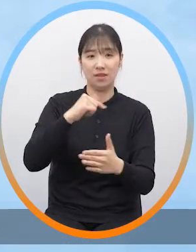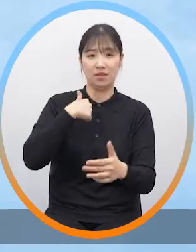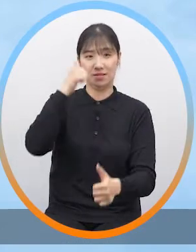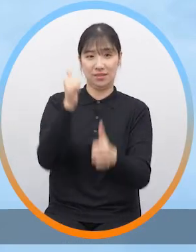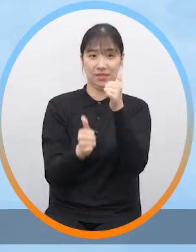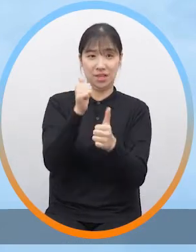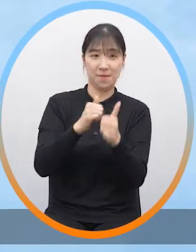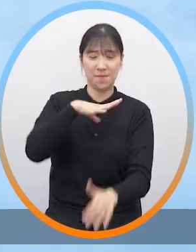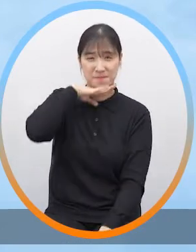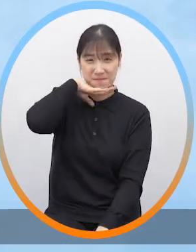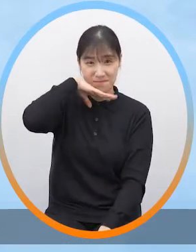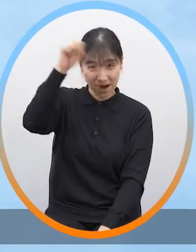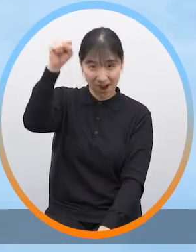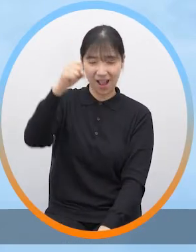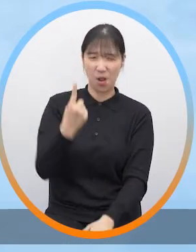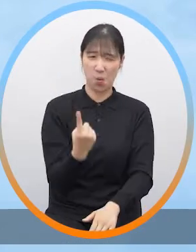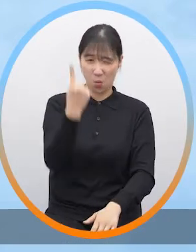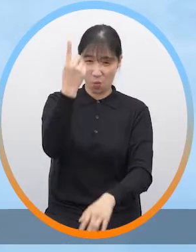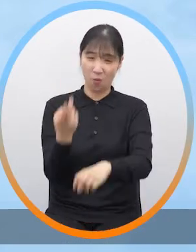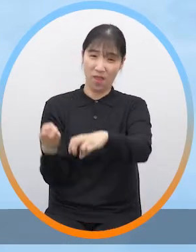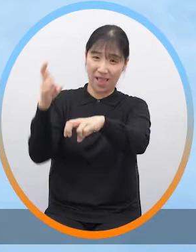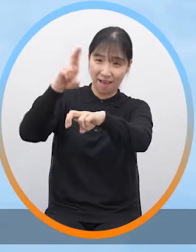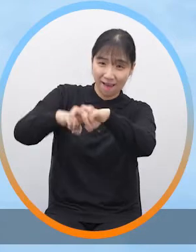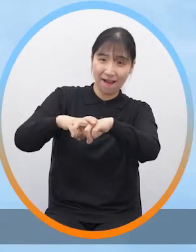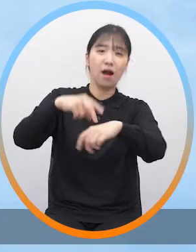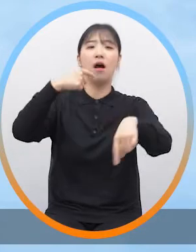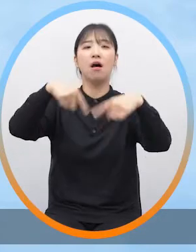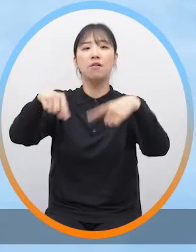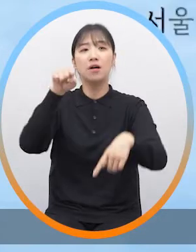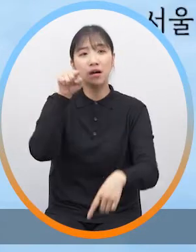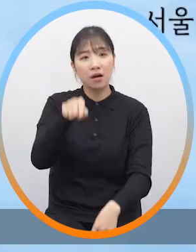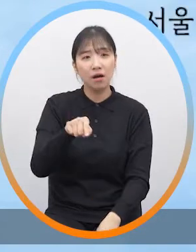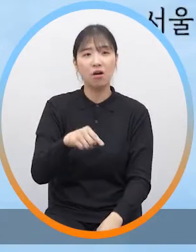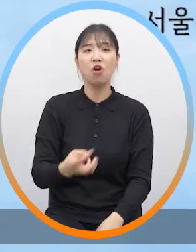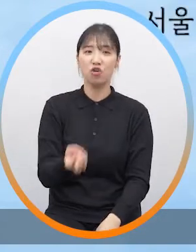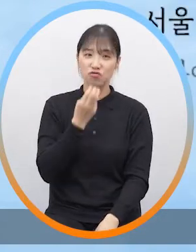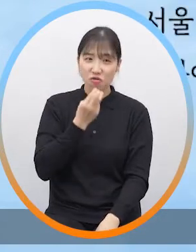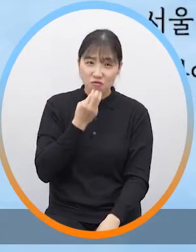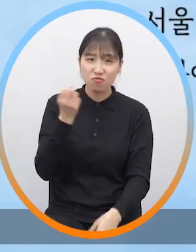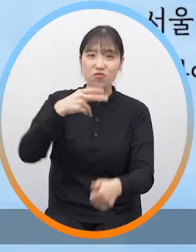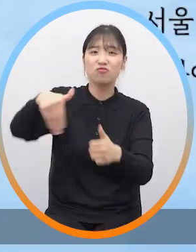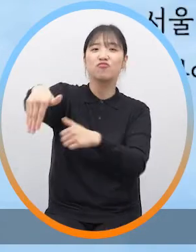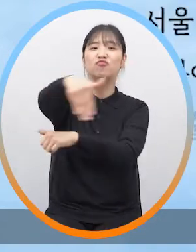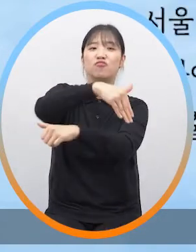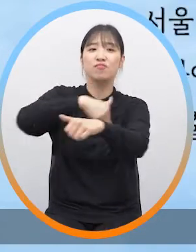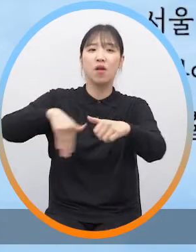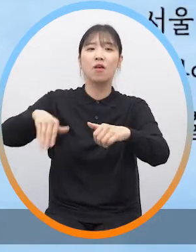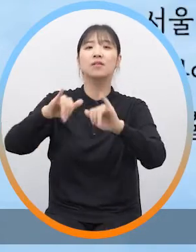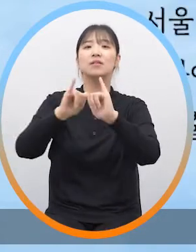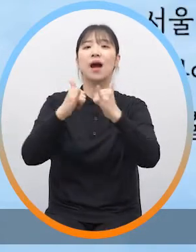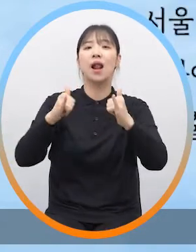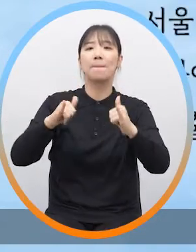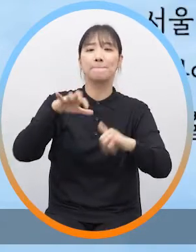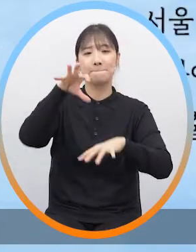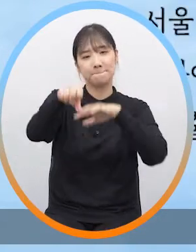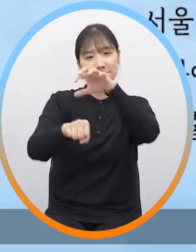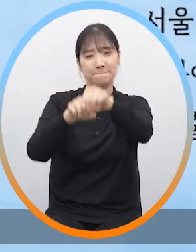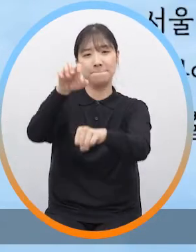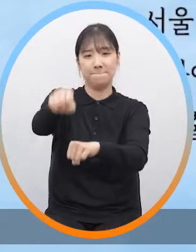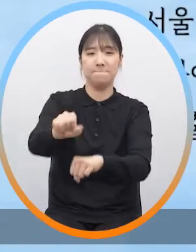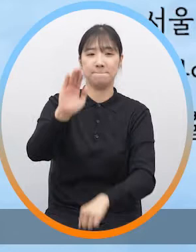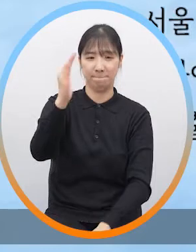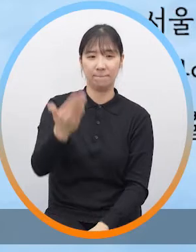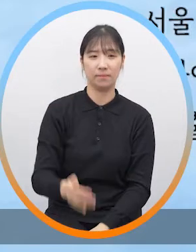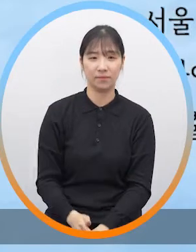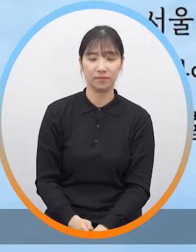이른바 과거에 급제하고 고위 관직에 오르는 것을 서울과 그 주변에 사는 사족들이 독점을 하게